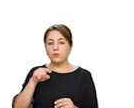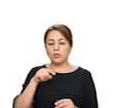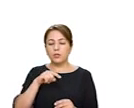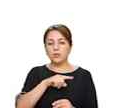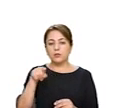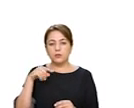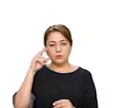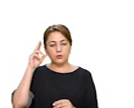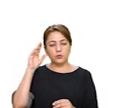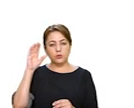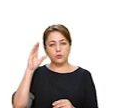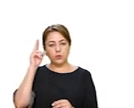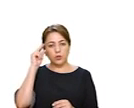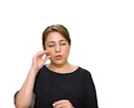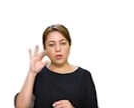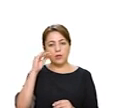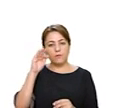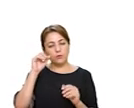ifoda bo'lishi mumkinmi?